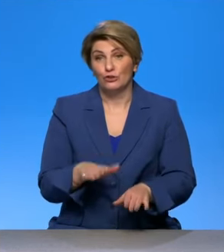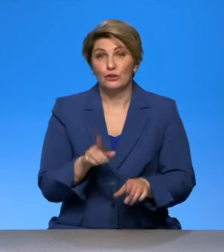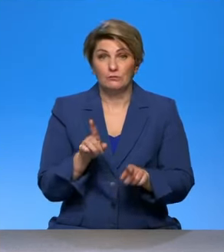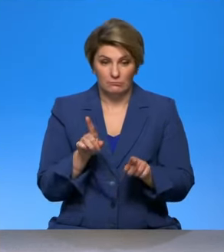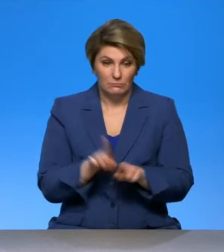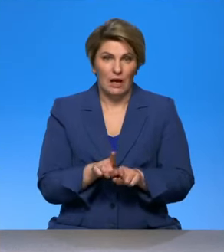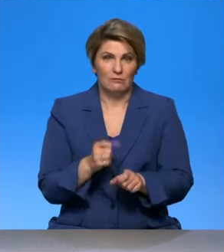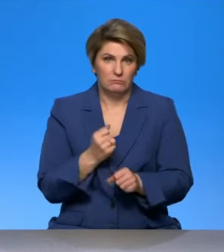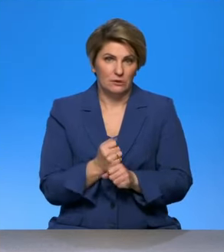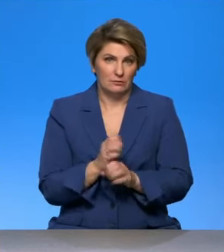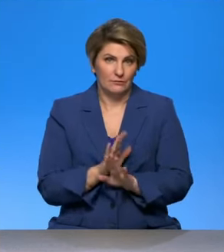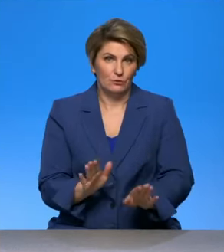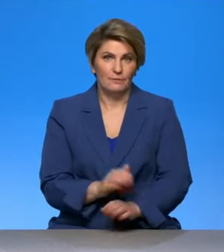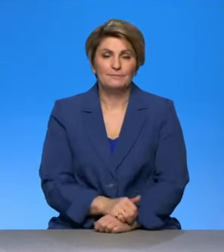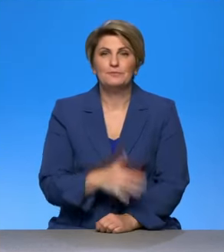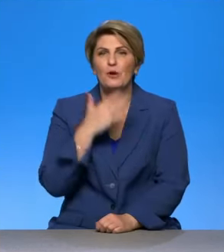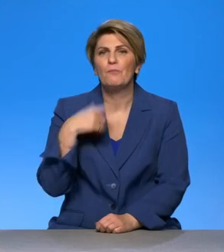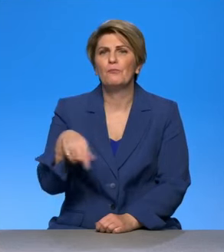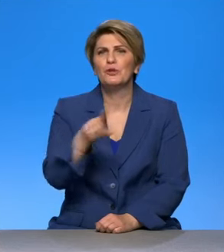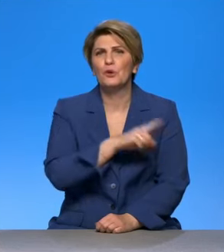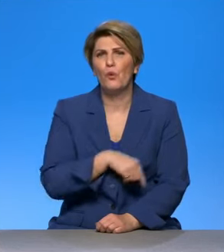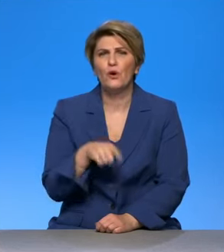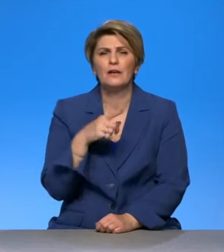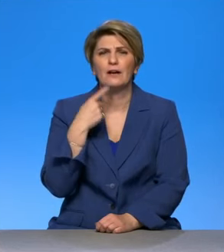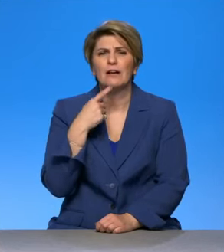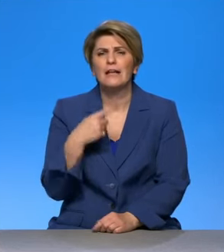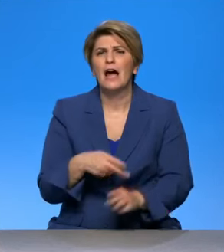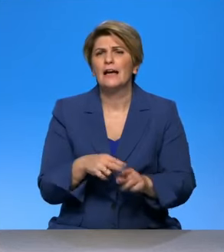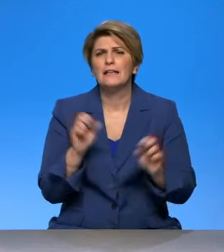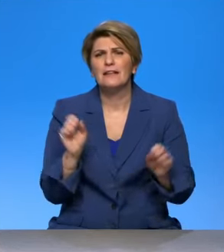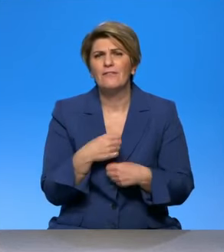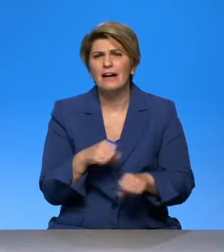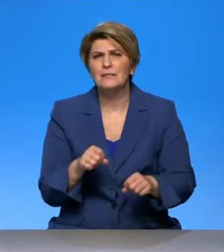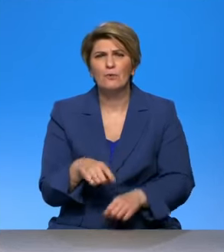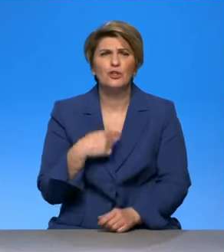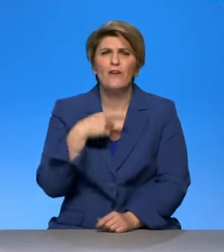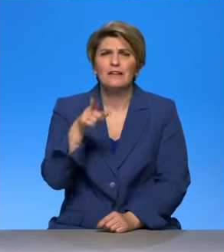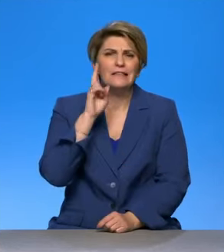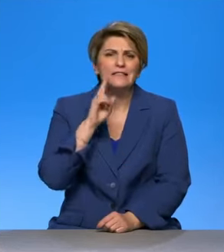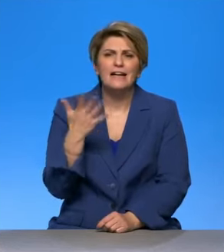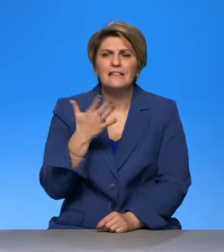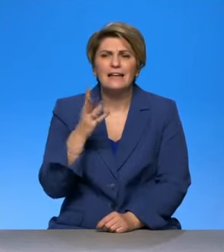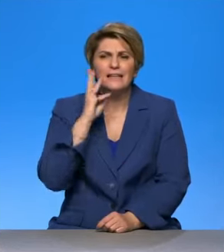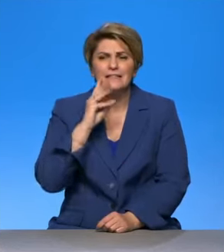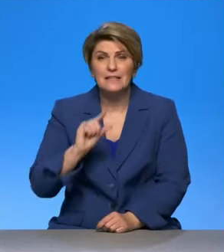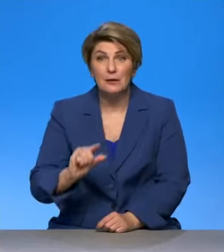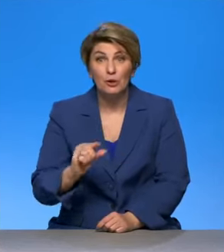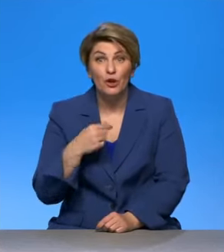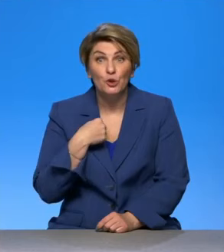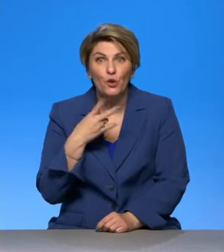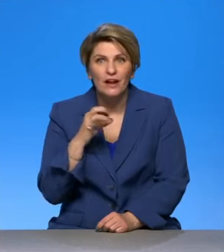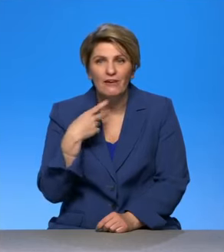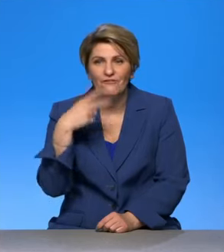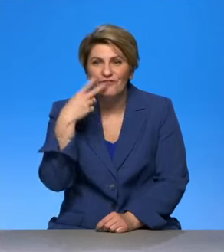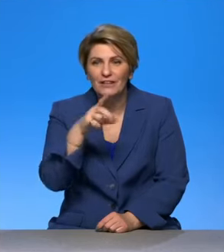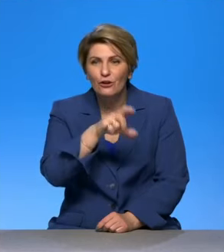огромное количество людей, которые говорят, нет, это невозможно, мы ничего не можем, вы не знаете, какие низкие зарплаты. И в то же время я видел огромное количество людей, которые